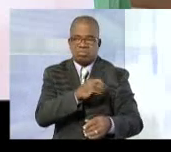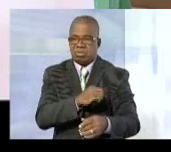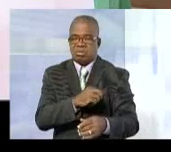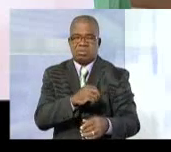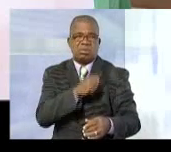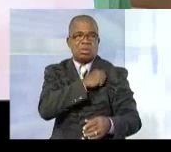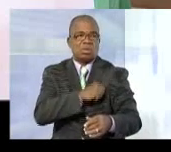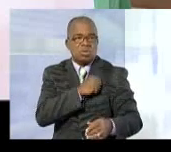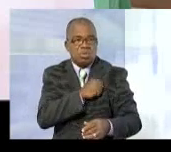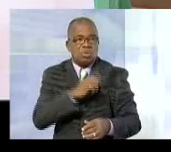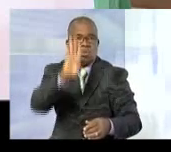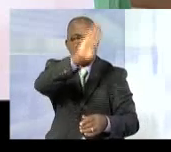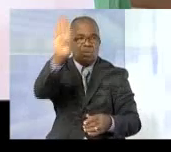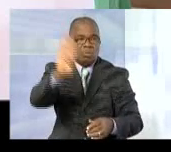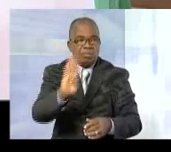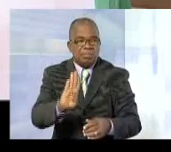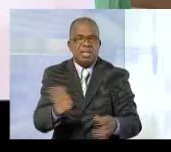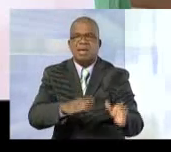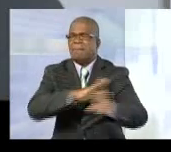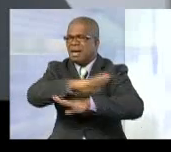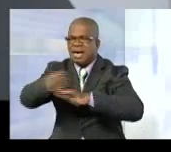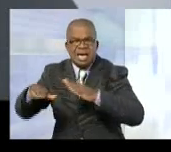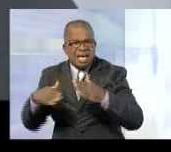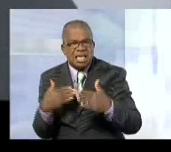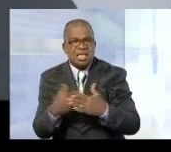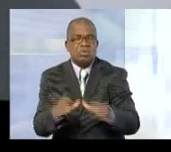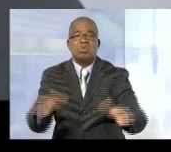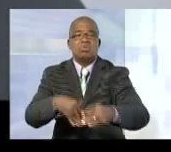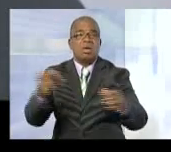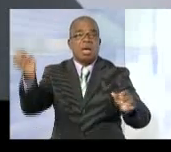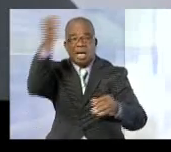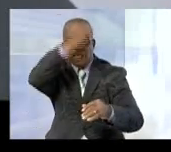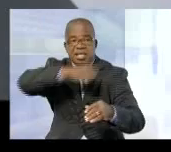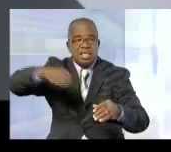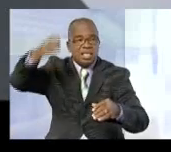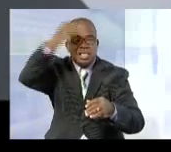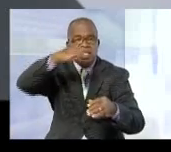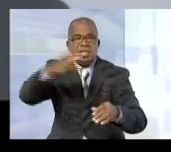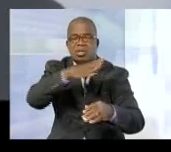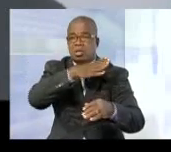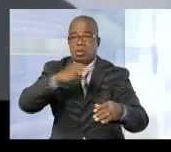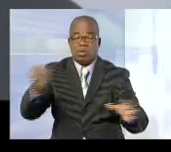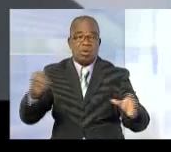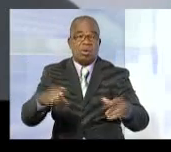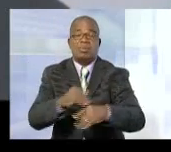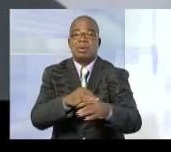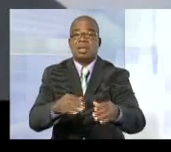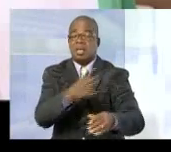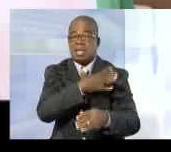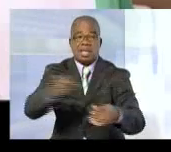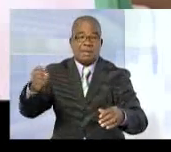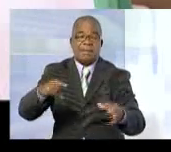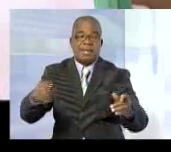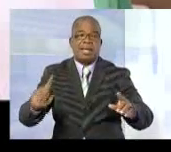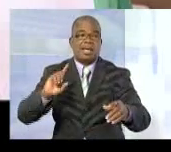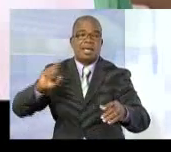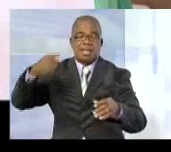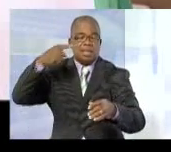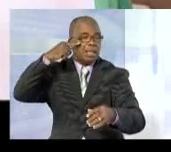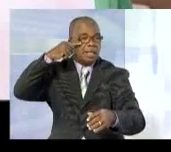au Salvador, en Géorgie, en Arménie, en Azerbaïdjan, en Albanie et en Chine.